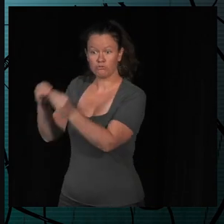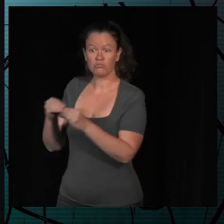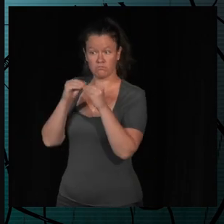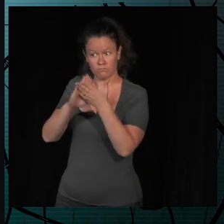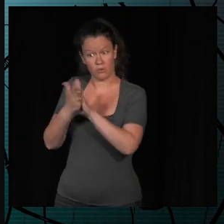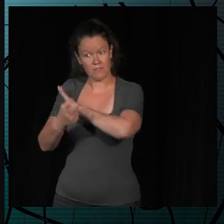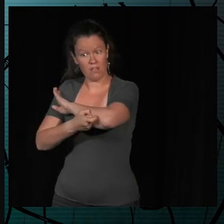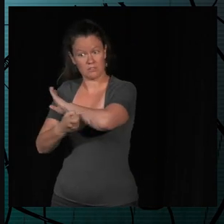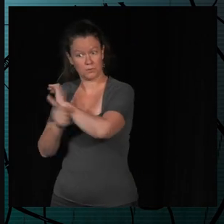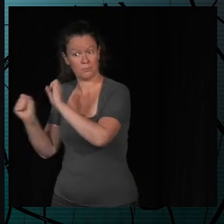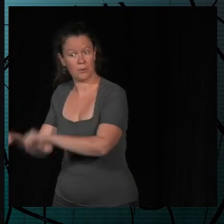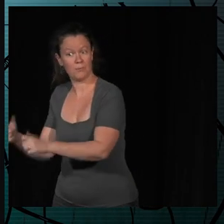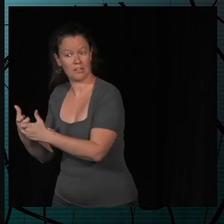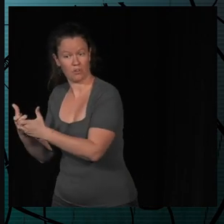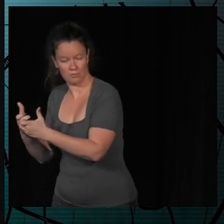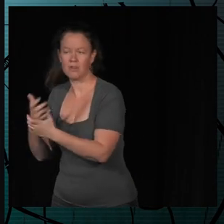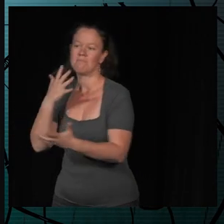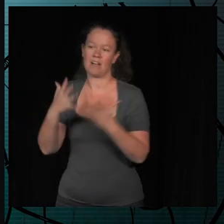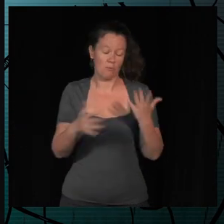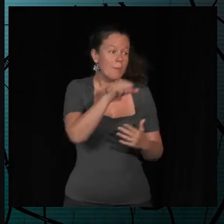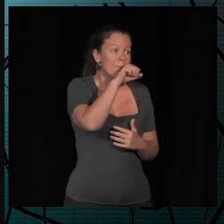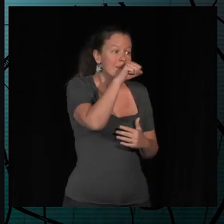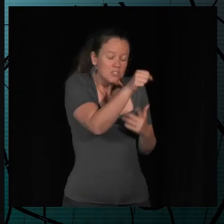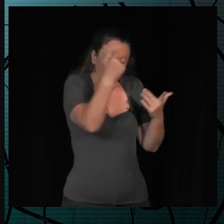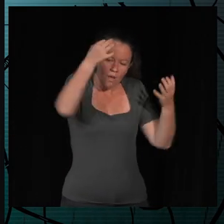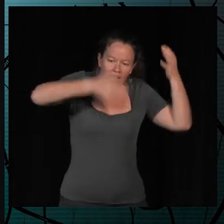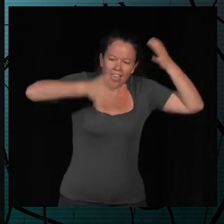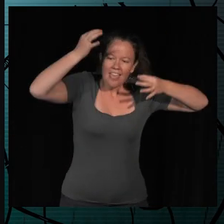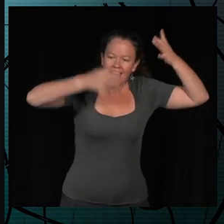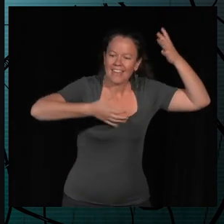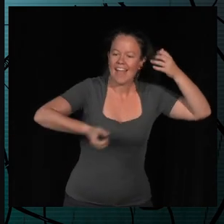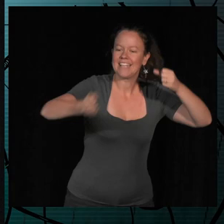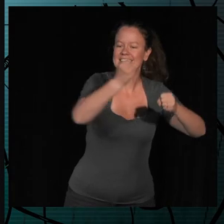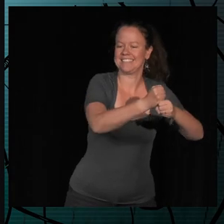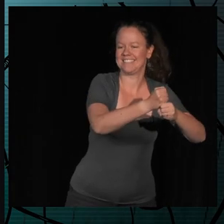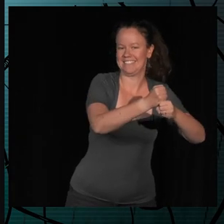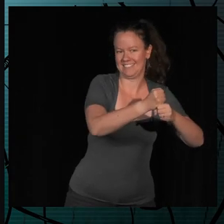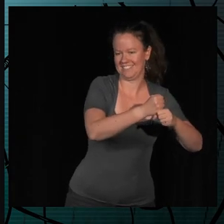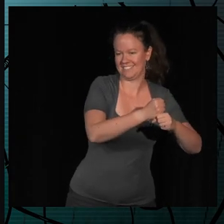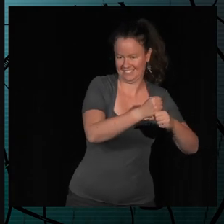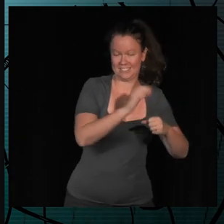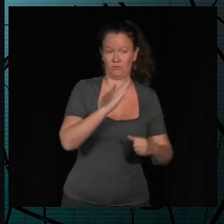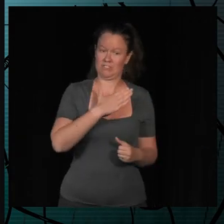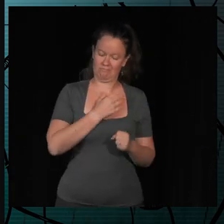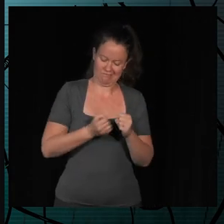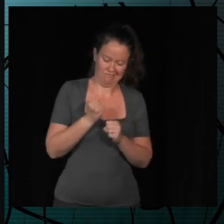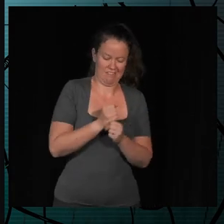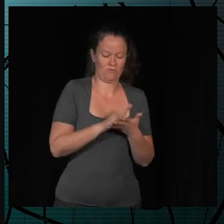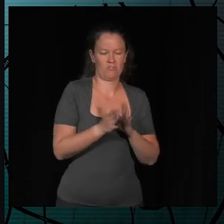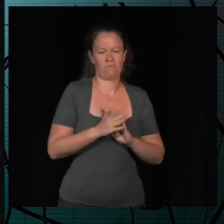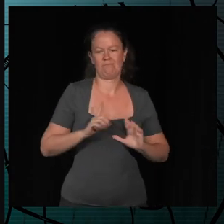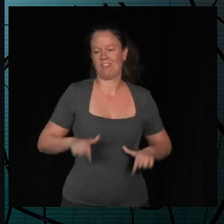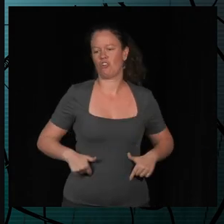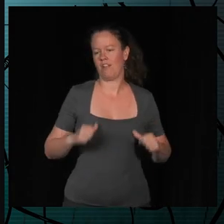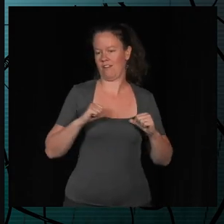une addiction à la passion cré créatrice et c'est la raison pour laquelle avec l'école deshéros j'ai travaillé vraiment sur cette idée de